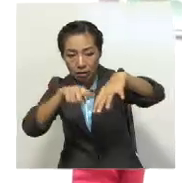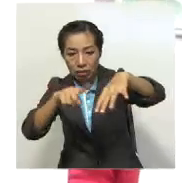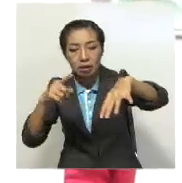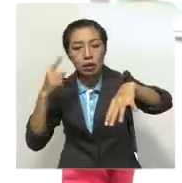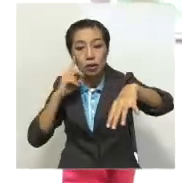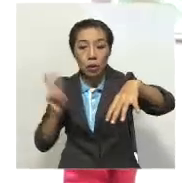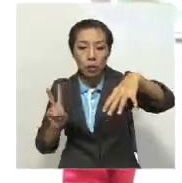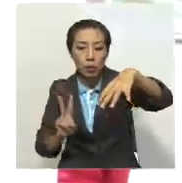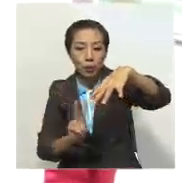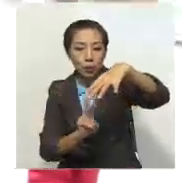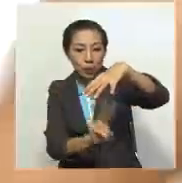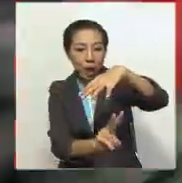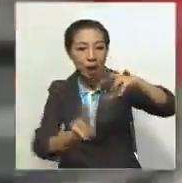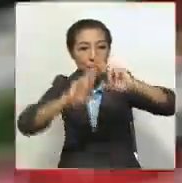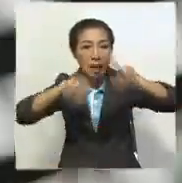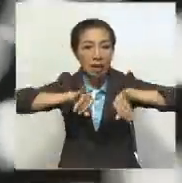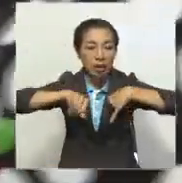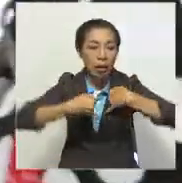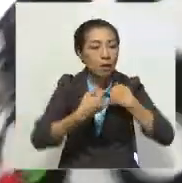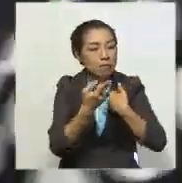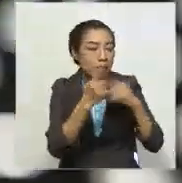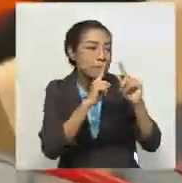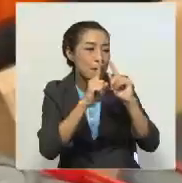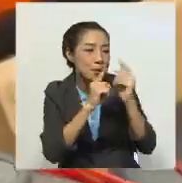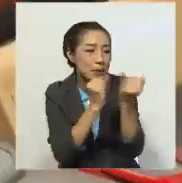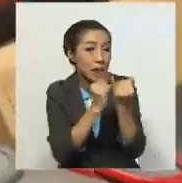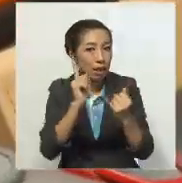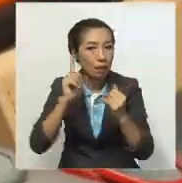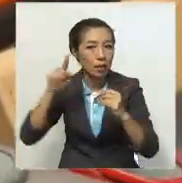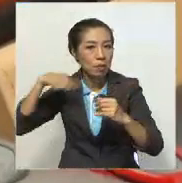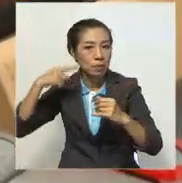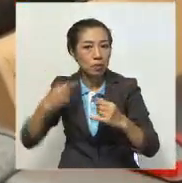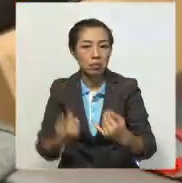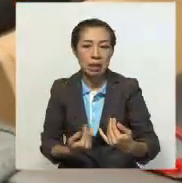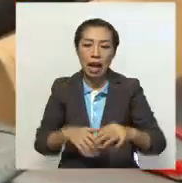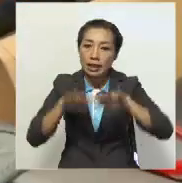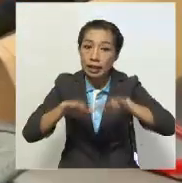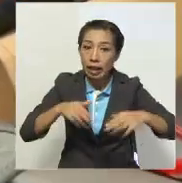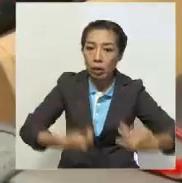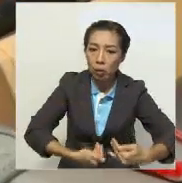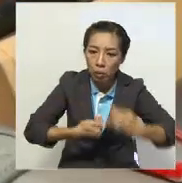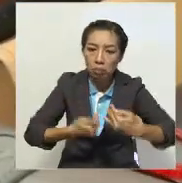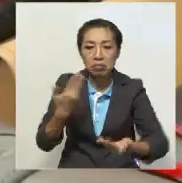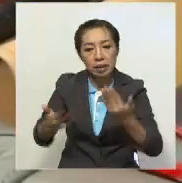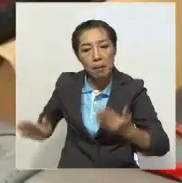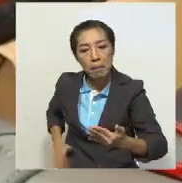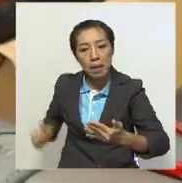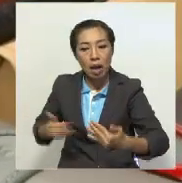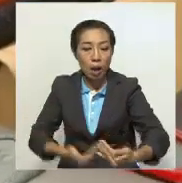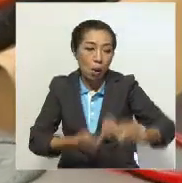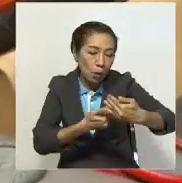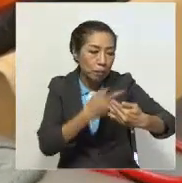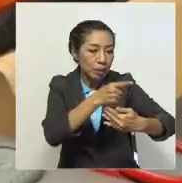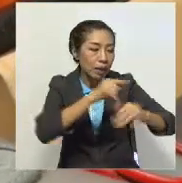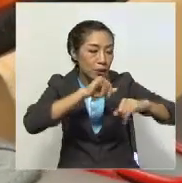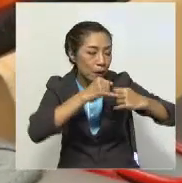วนพูดคุยตีสนิทกับเจ้าของร้านนะครับรวมไปถึงการอุ้มสุนัขแล้วก็อุ้มเด็กเพื่อที่จะเบี่ยงเบนความสนใจก่อน